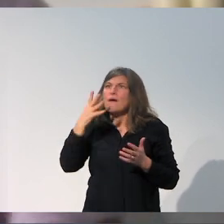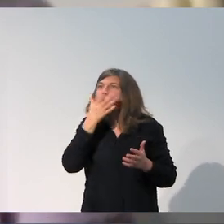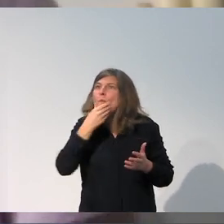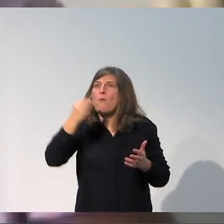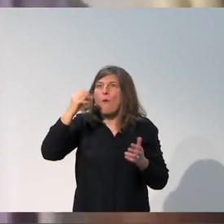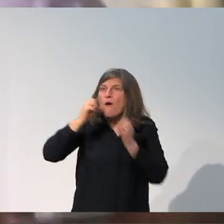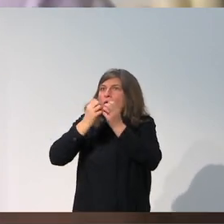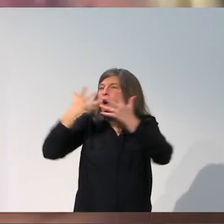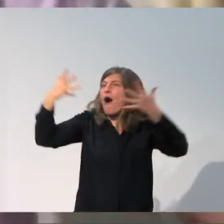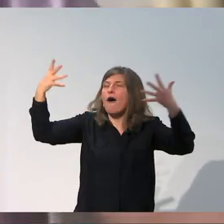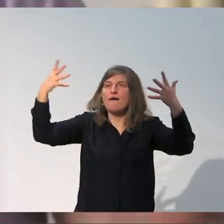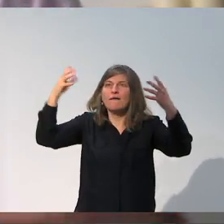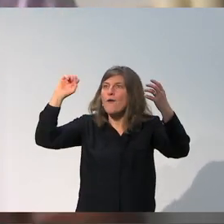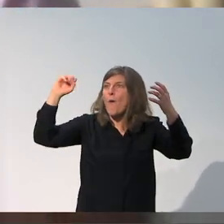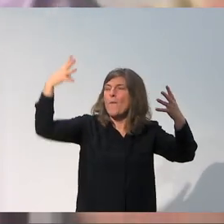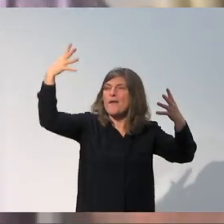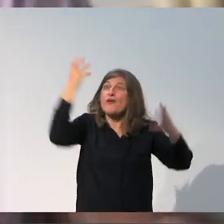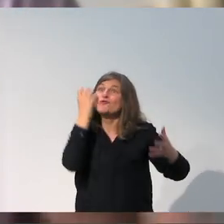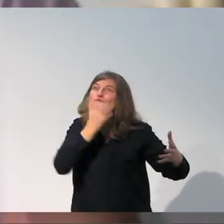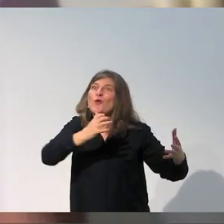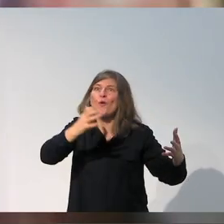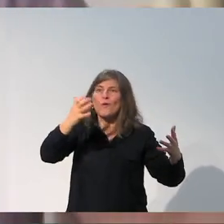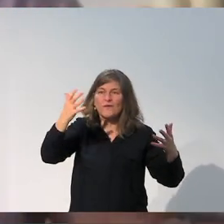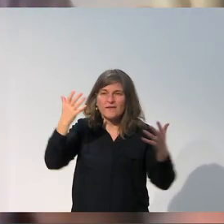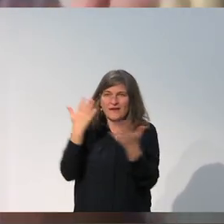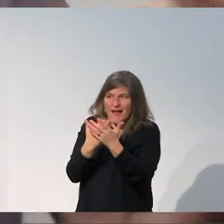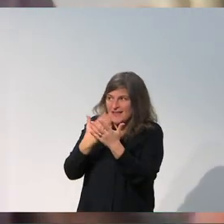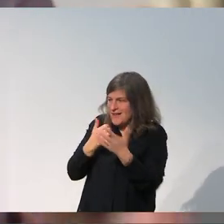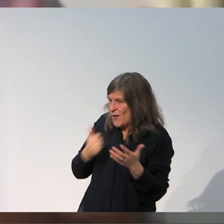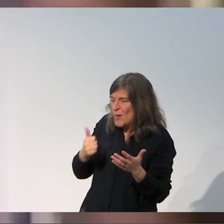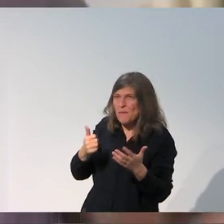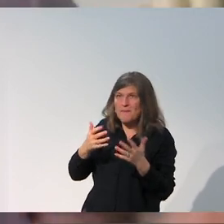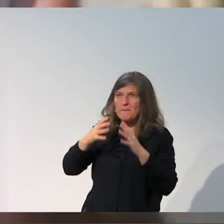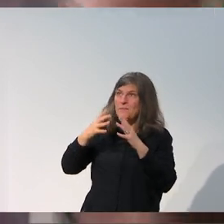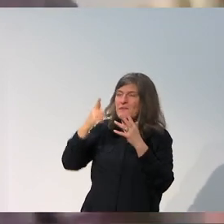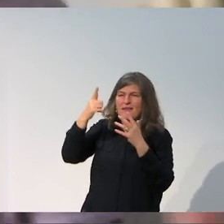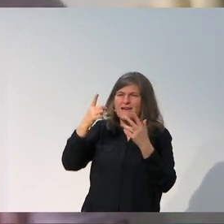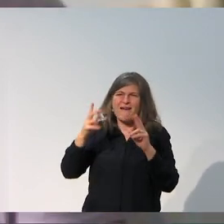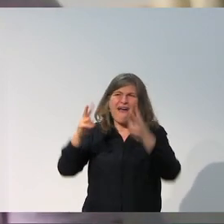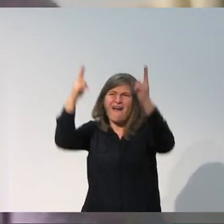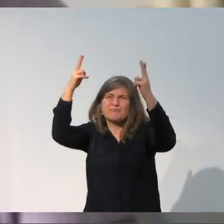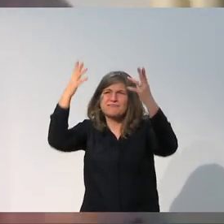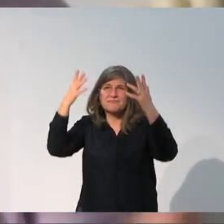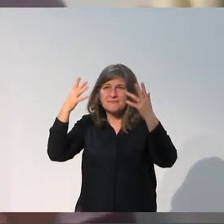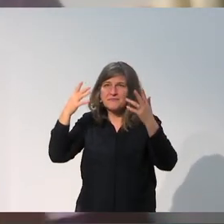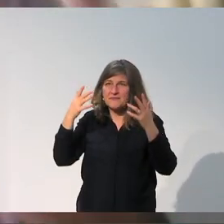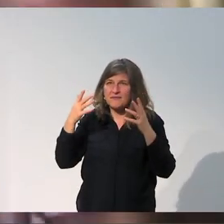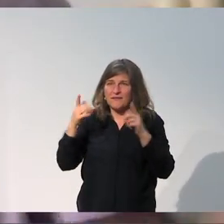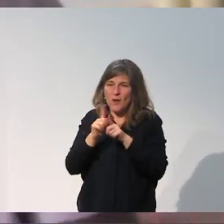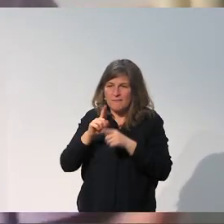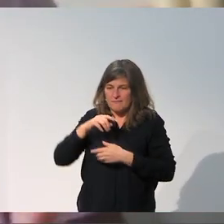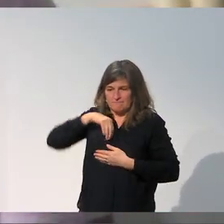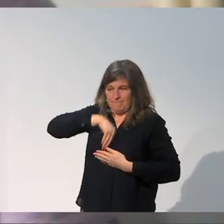grandeur et tout ce qui donne la lumière, toute la force comme ça, toute la vitalité intérieure palpitante